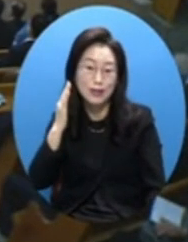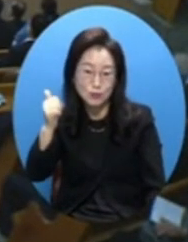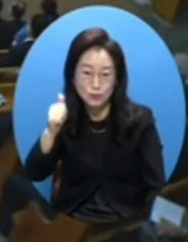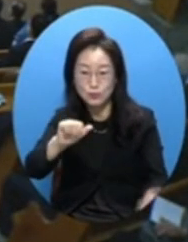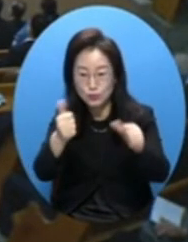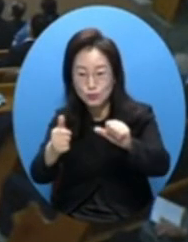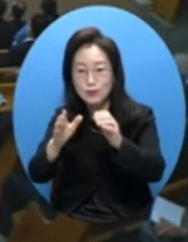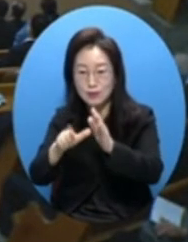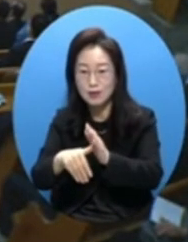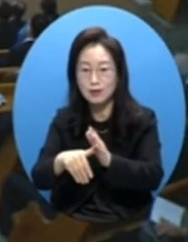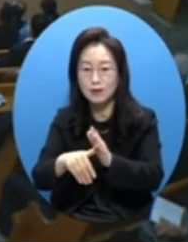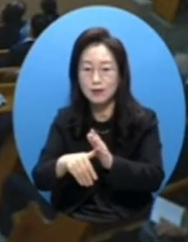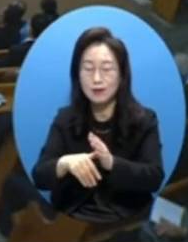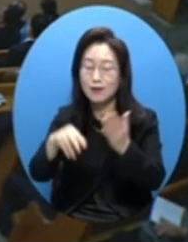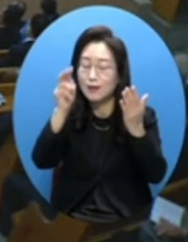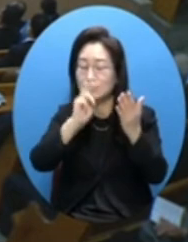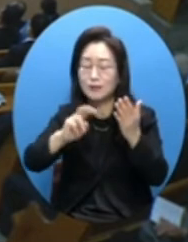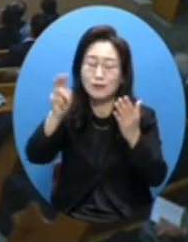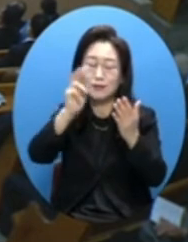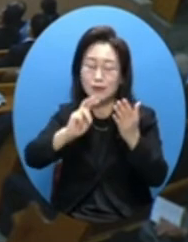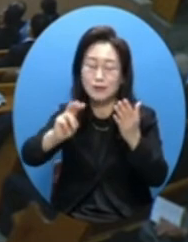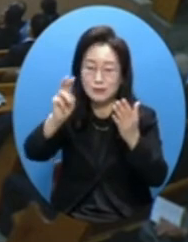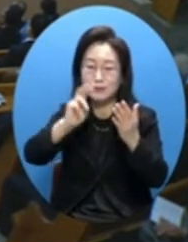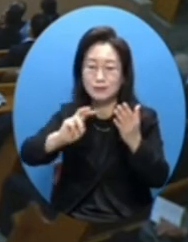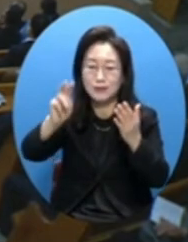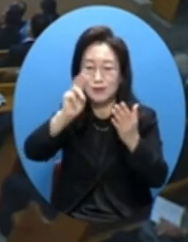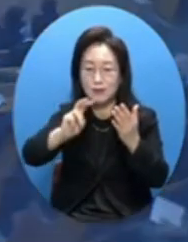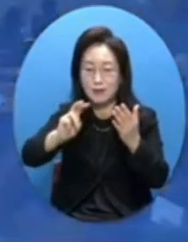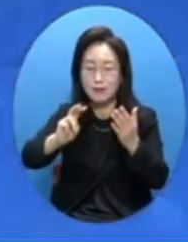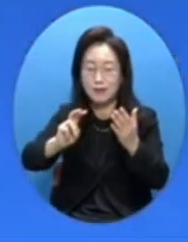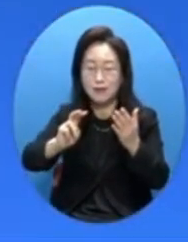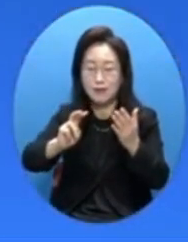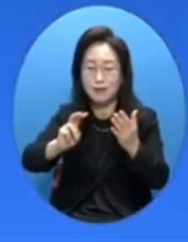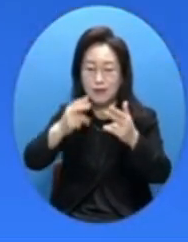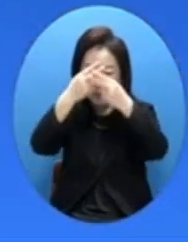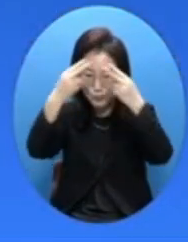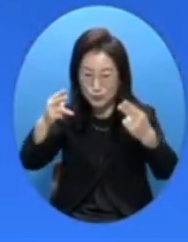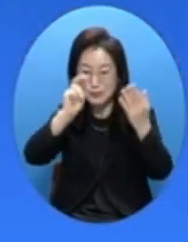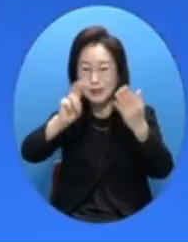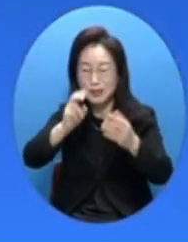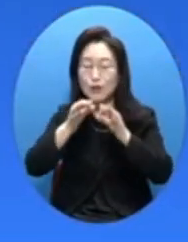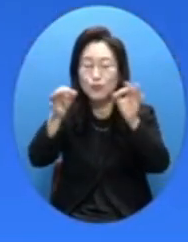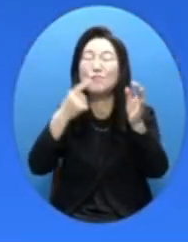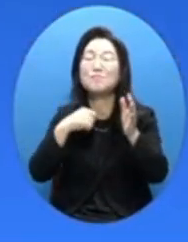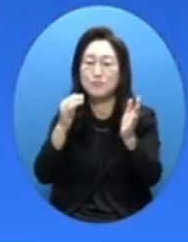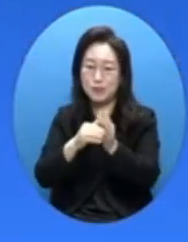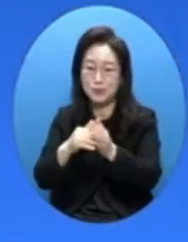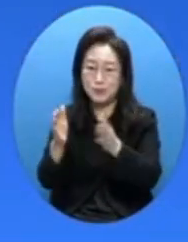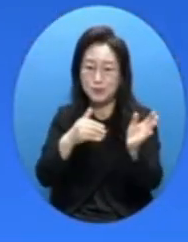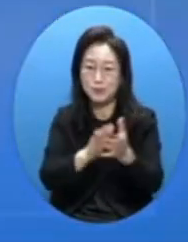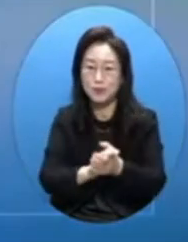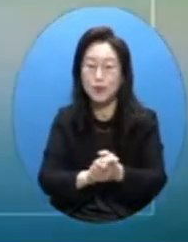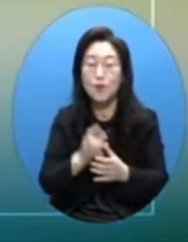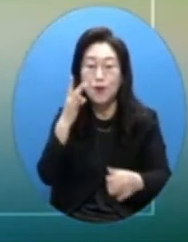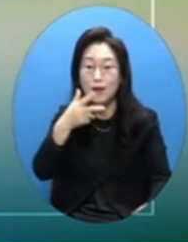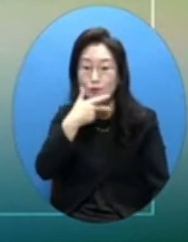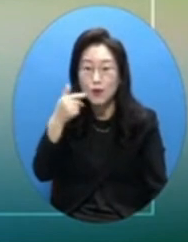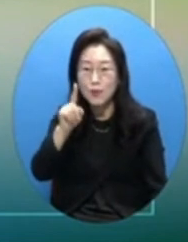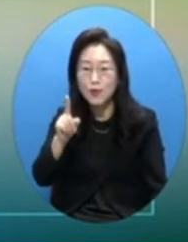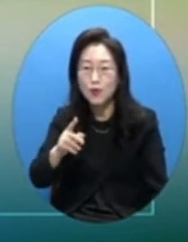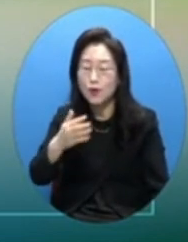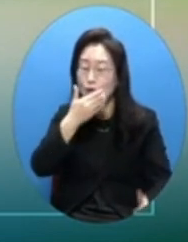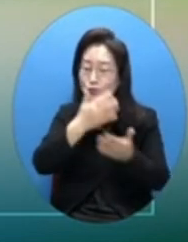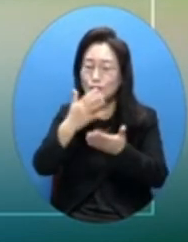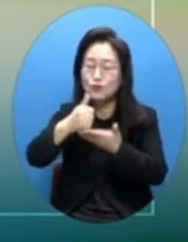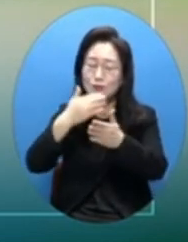레온타임 플라이스라고 하는 성악가가 이것을 조가로 불렀습니다. 원래 가사는 이렇습니다. Precious Lord, take my hand. 귀한 주님 내